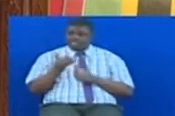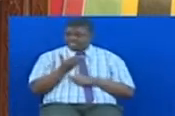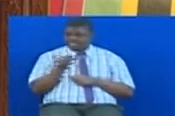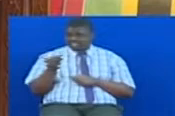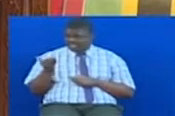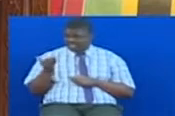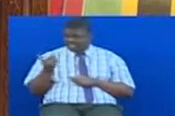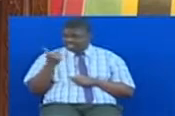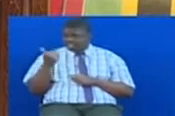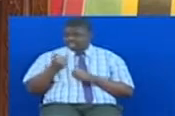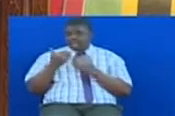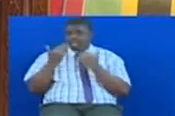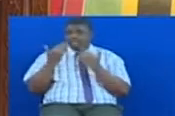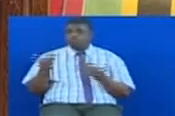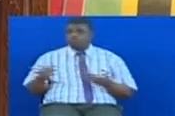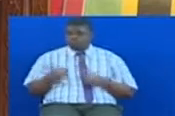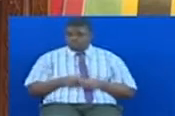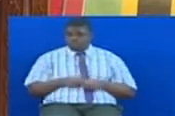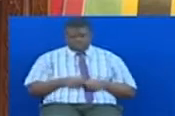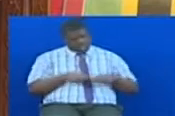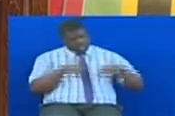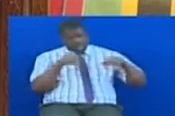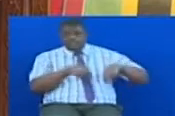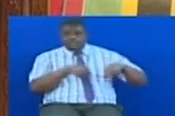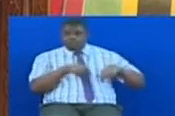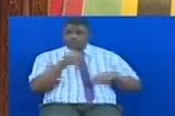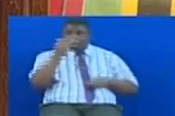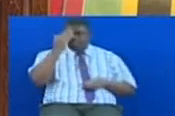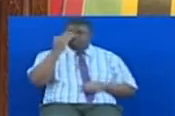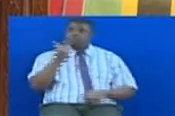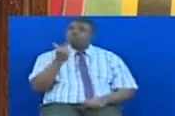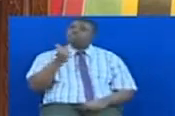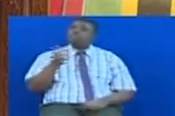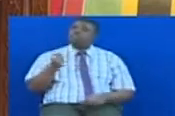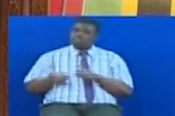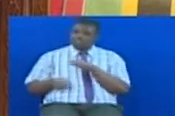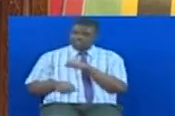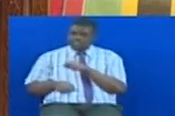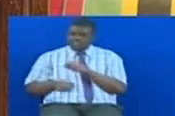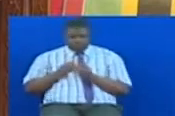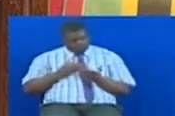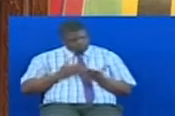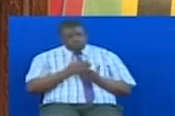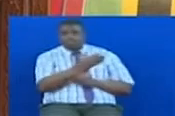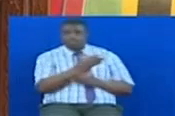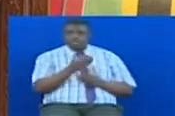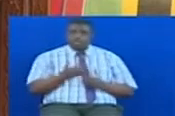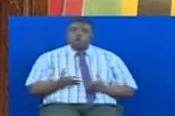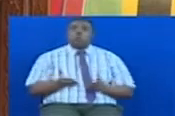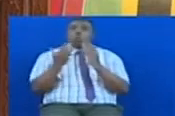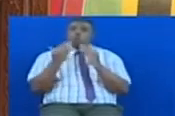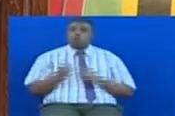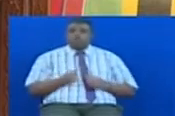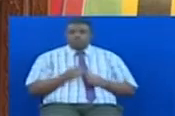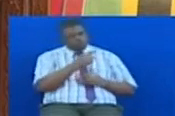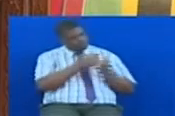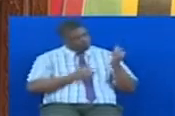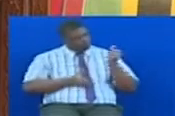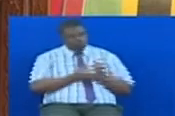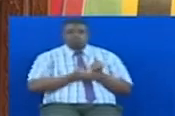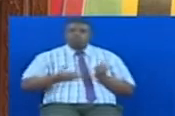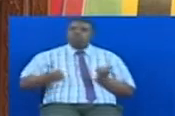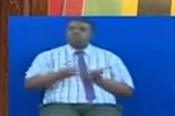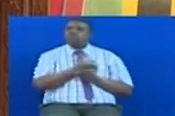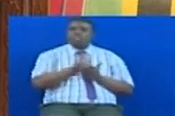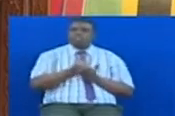Tanzania, lakini leo wanaijua Tanzania kupitia uwezo wa Rais wetu kufanya maamuzi